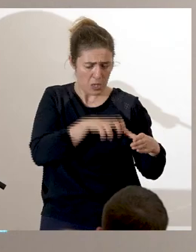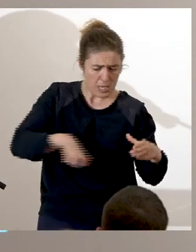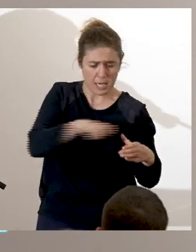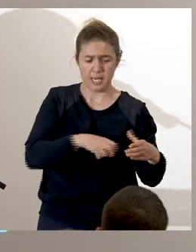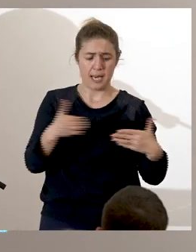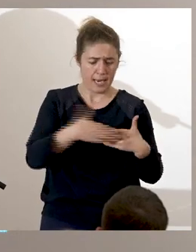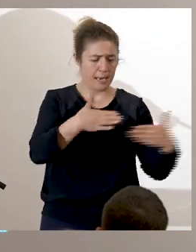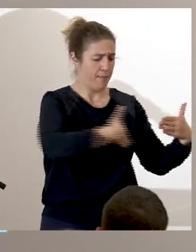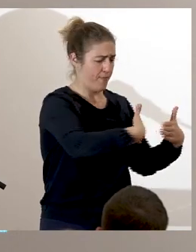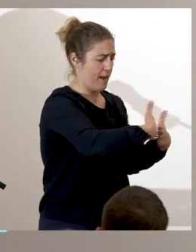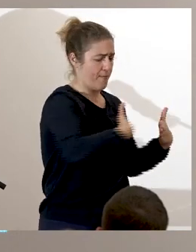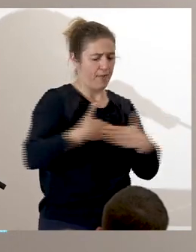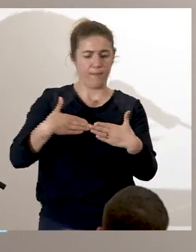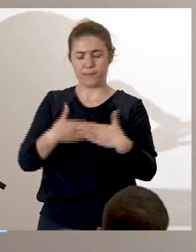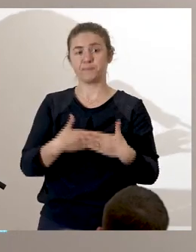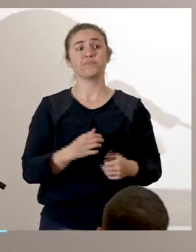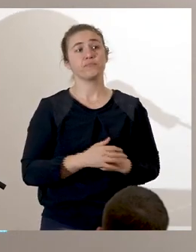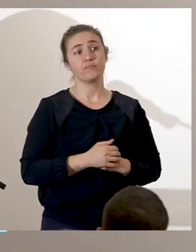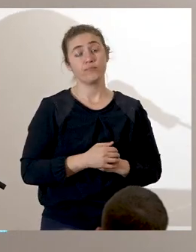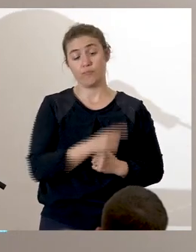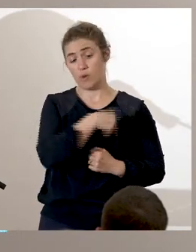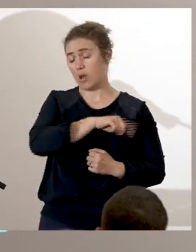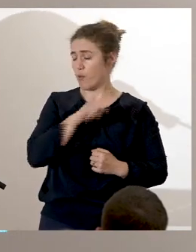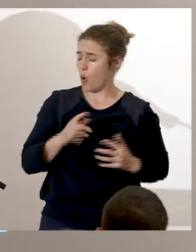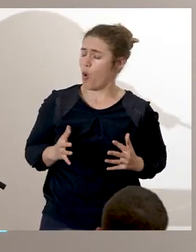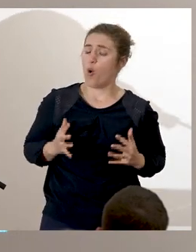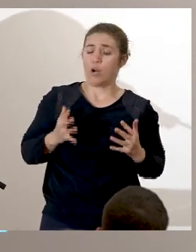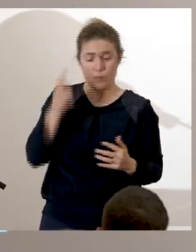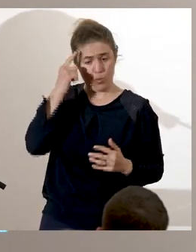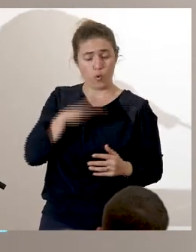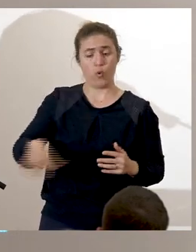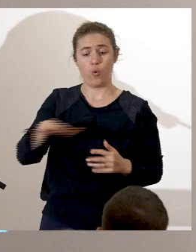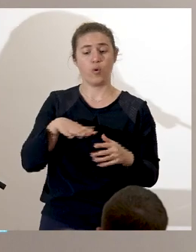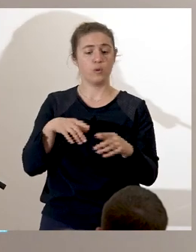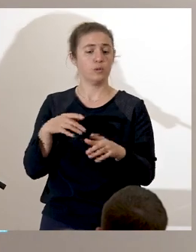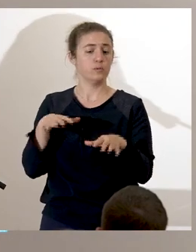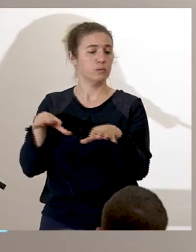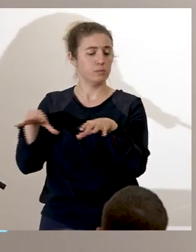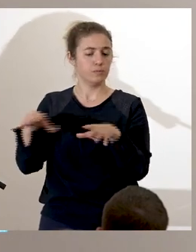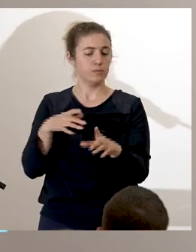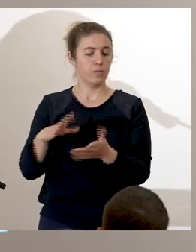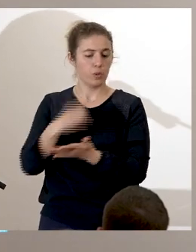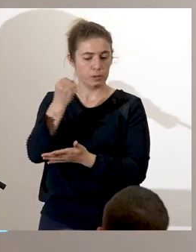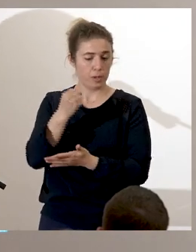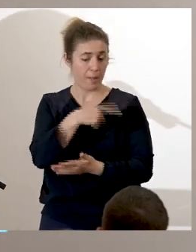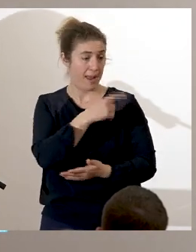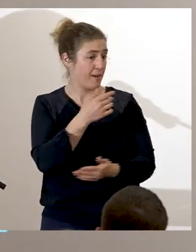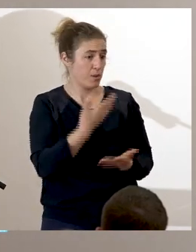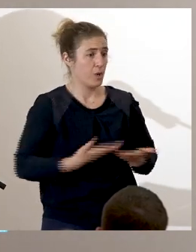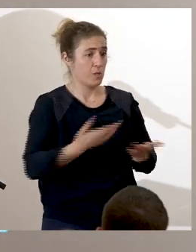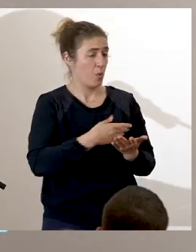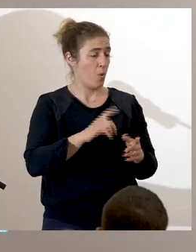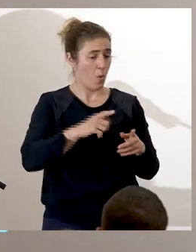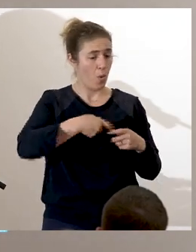une législation coloniale commune aux engagés de la colonie, ils seront pourtant victimes d'une discrimination plus grande et d'un asservissement de plus